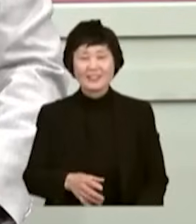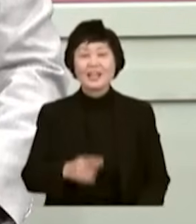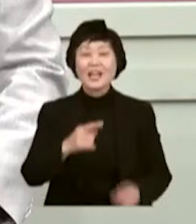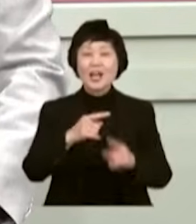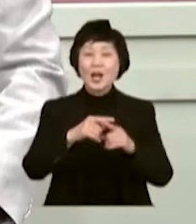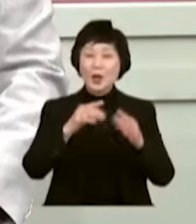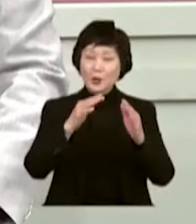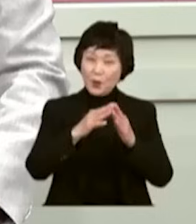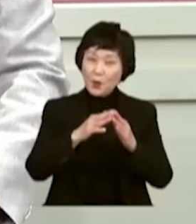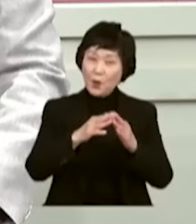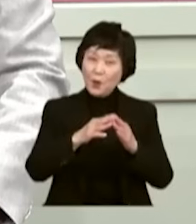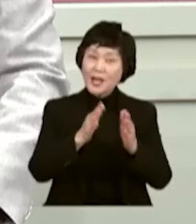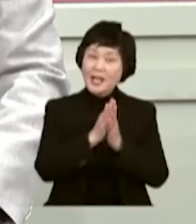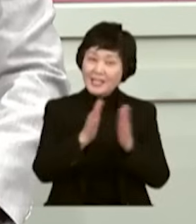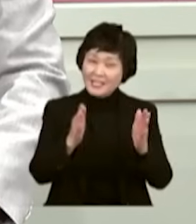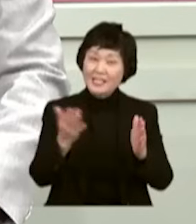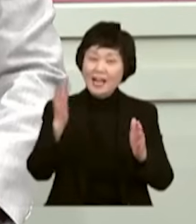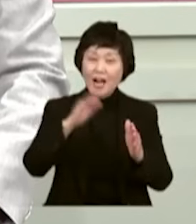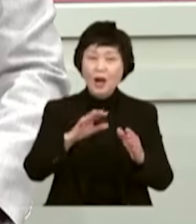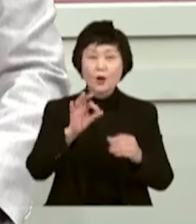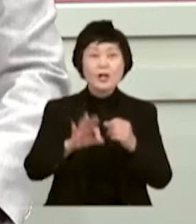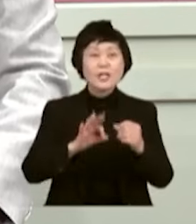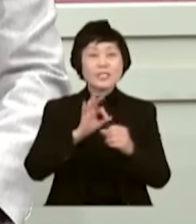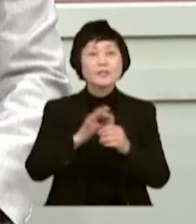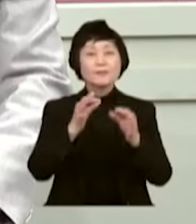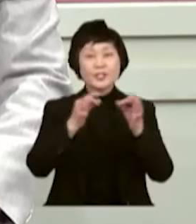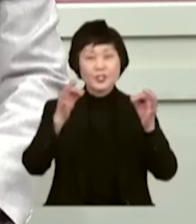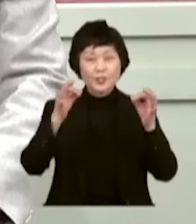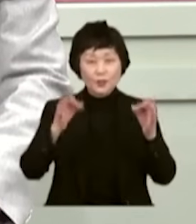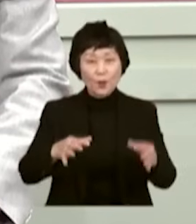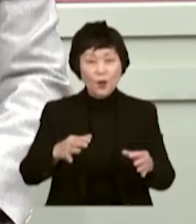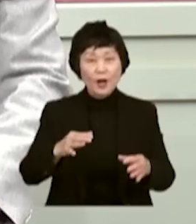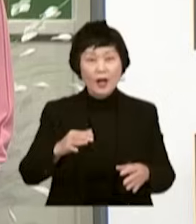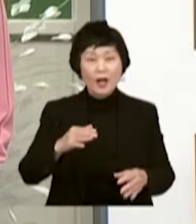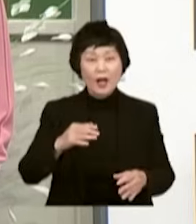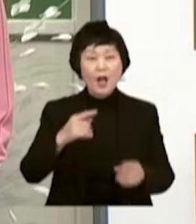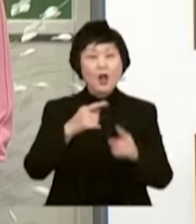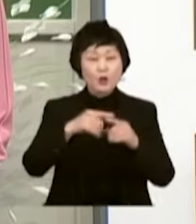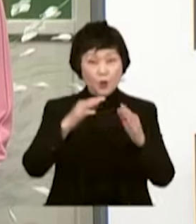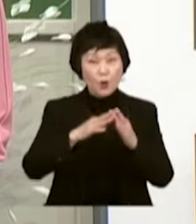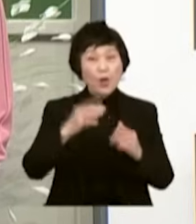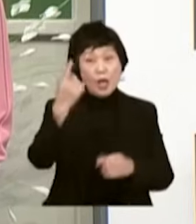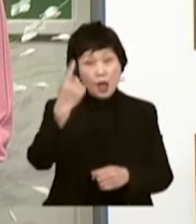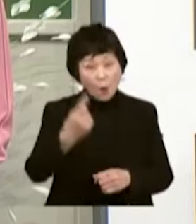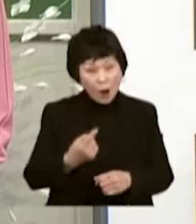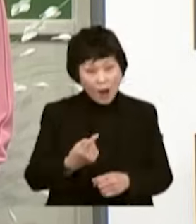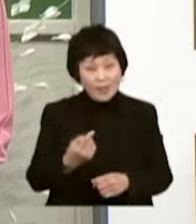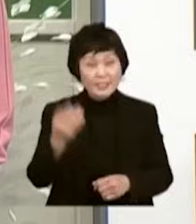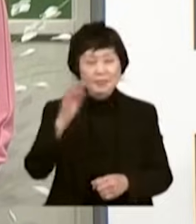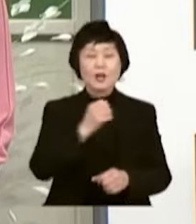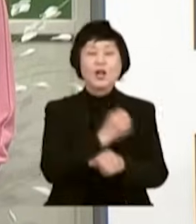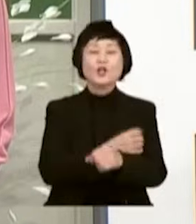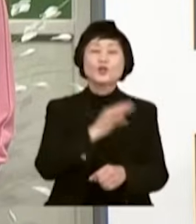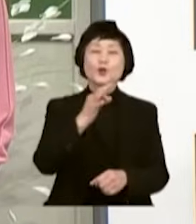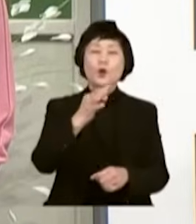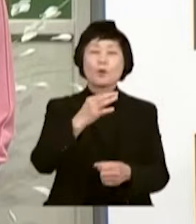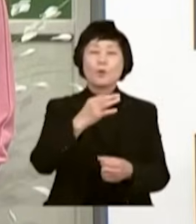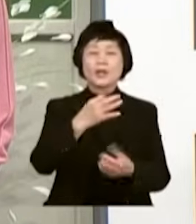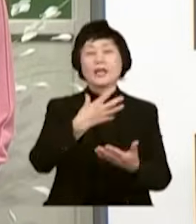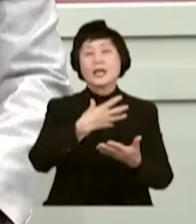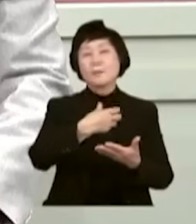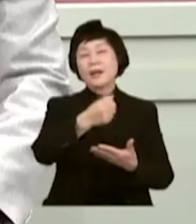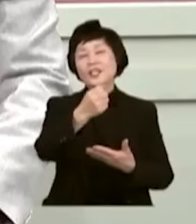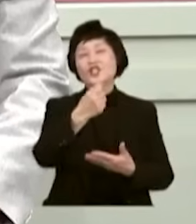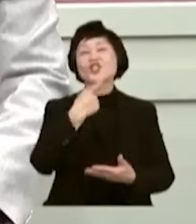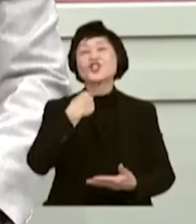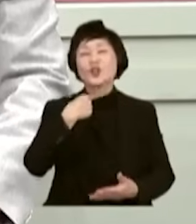지금 십몇 년째 우리 교회 오는데 멋져요. 멋져. 네. 한 번도 사례비를 받아가지 않아요. 사례비 주고 싶어서 받아가지고 당연히 교회가 어려운 줄